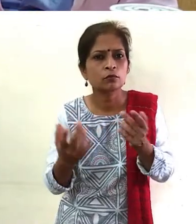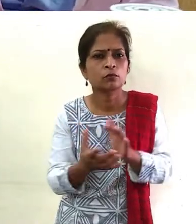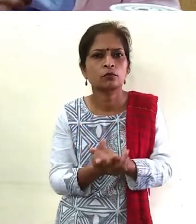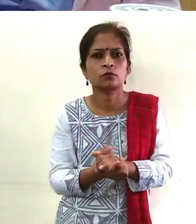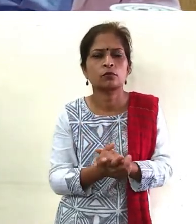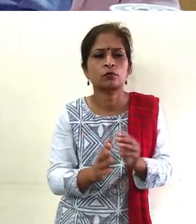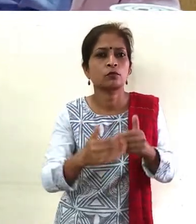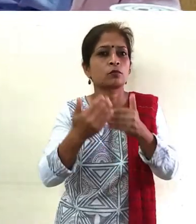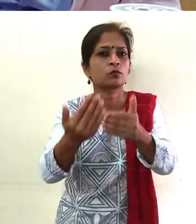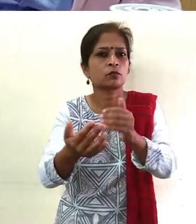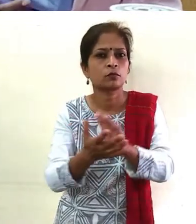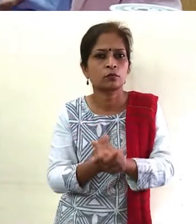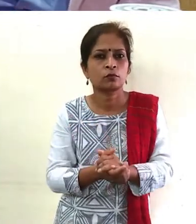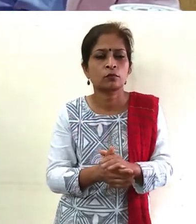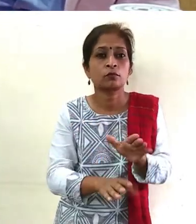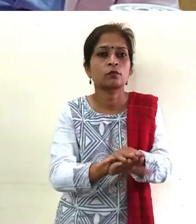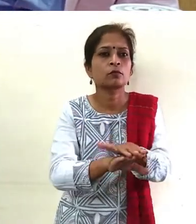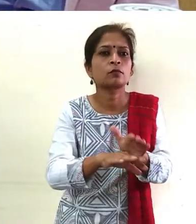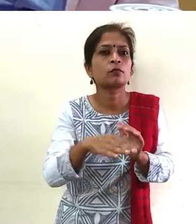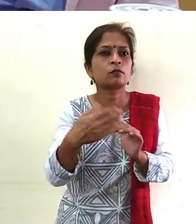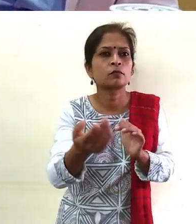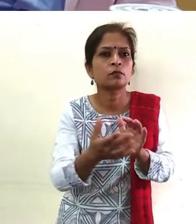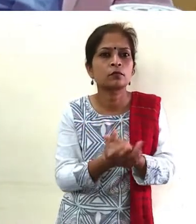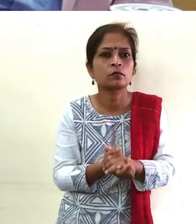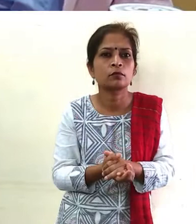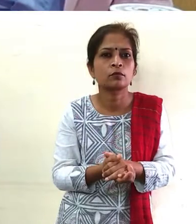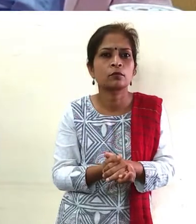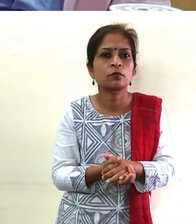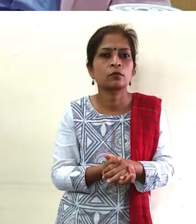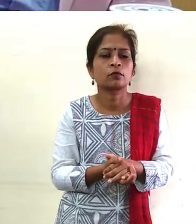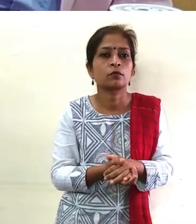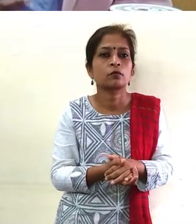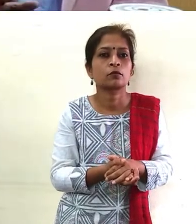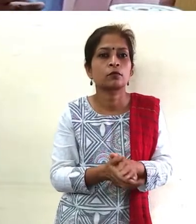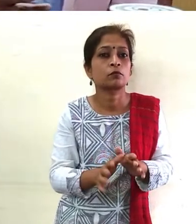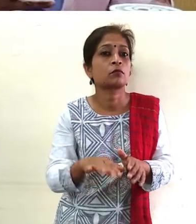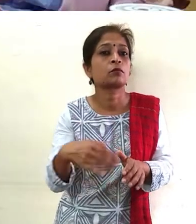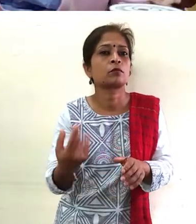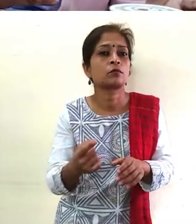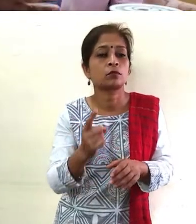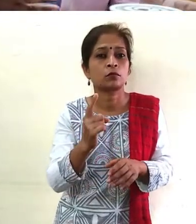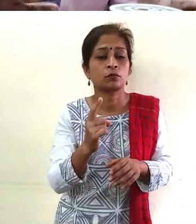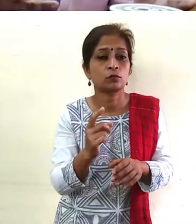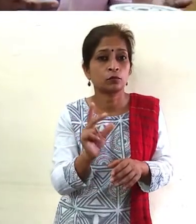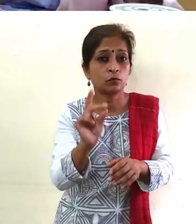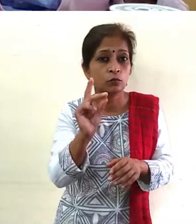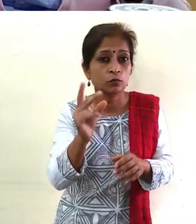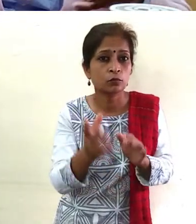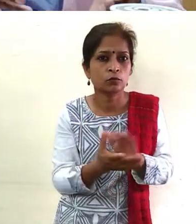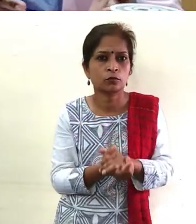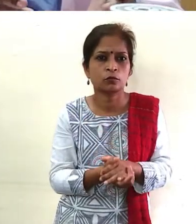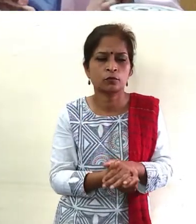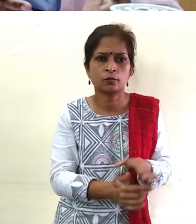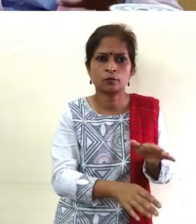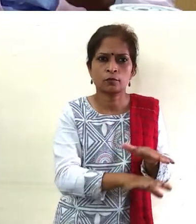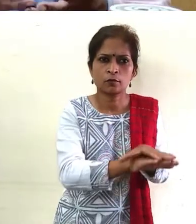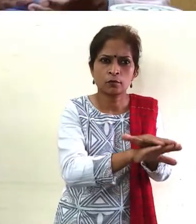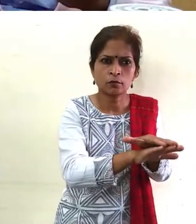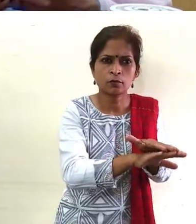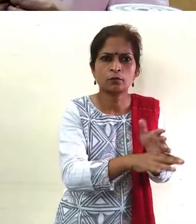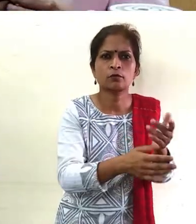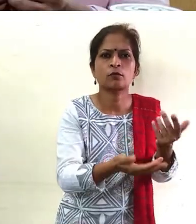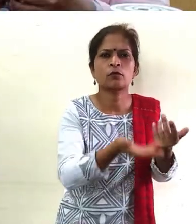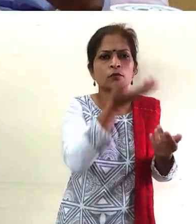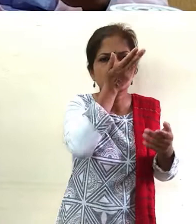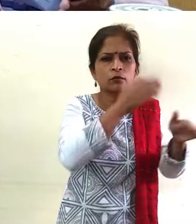बोलते हैं ऐसा। उसके बाद मछली के बाद क्या हुआ? मछली के बाद जलचर के बाद ऐसे कुछ जलचरों के बाद